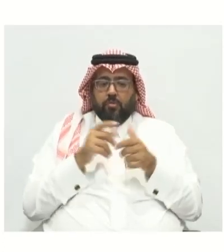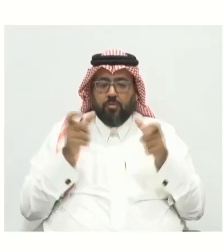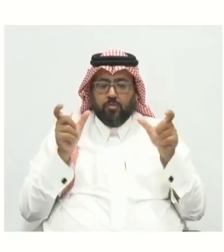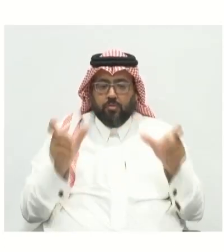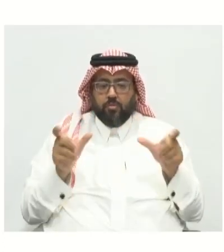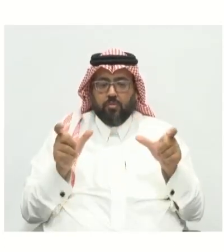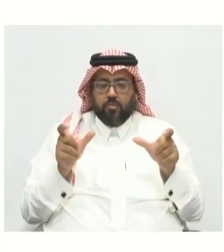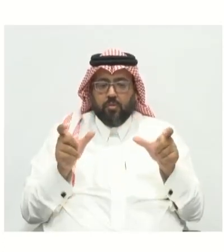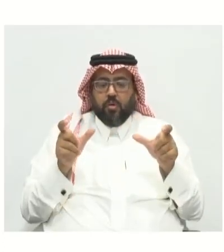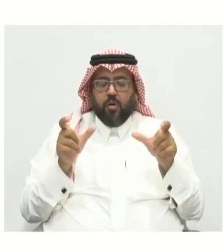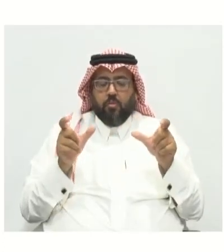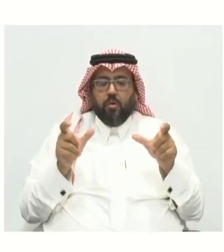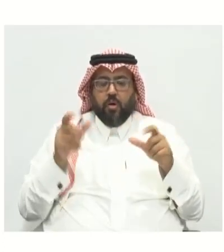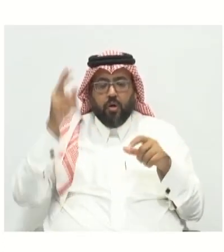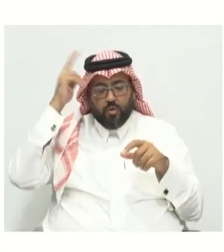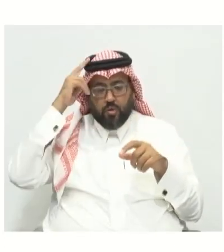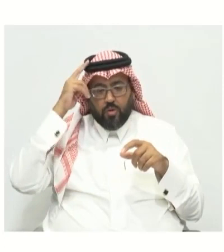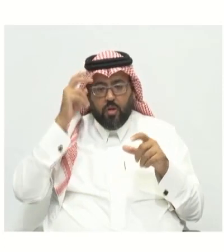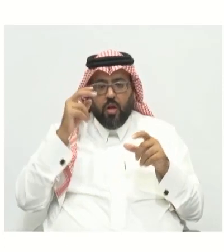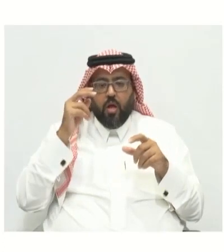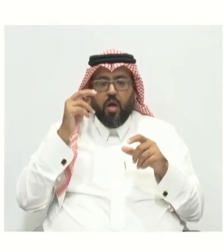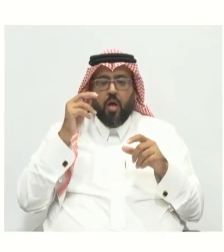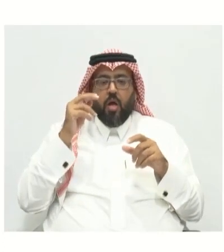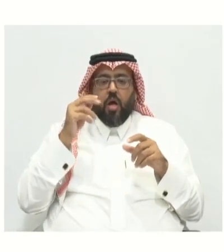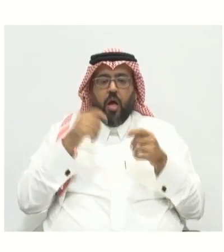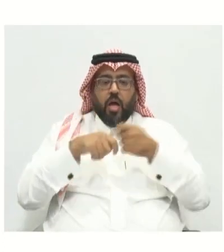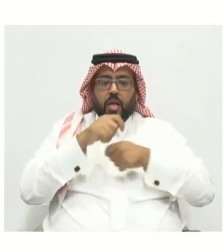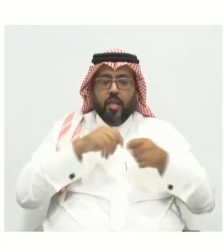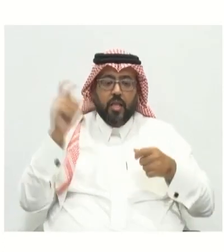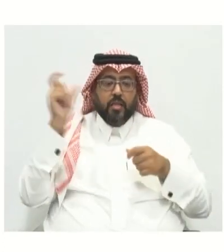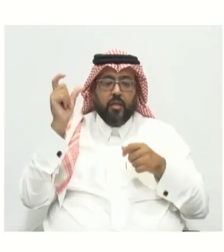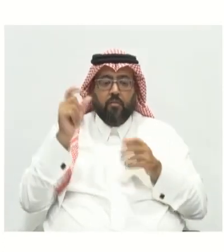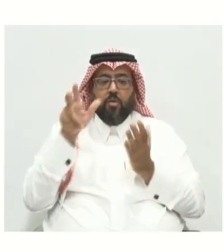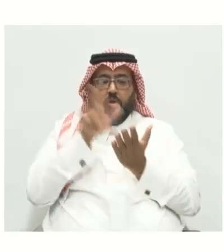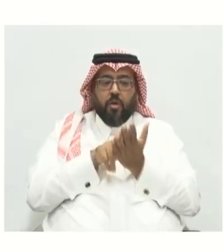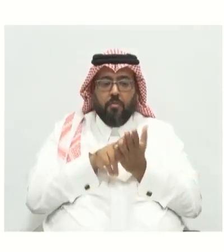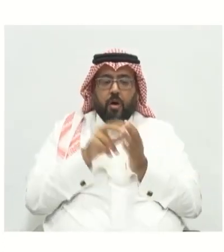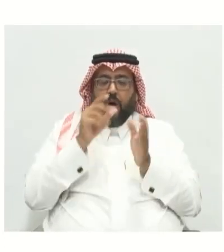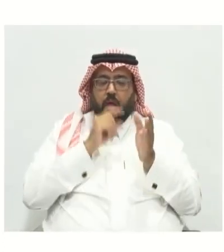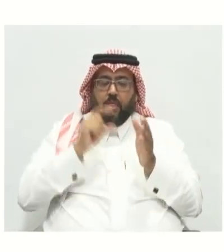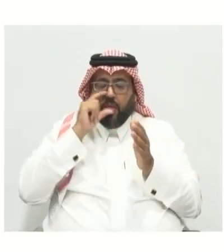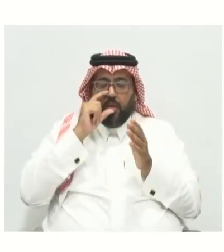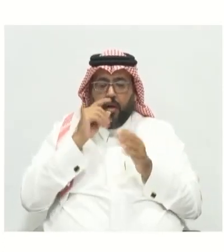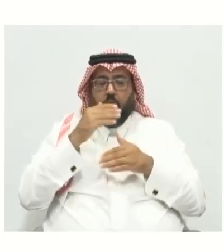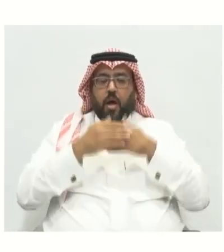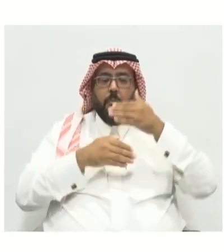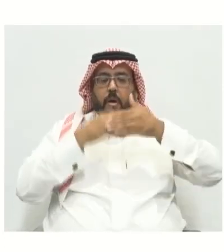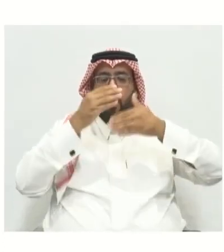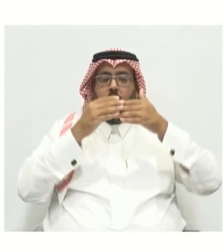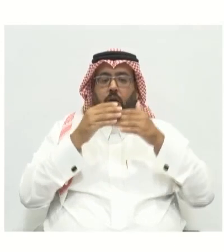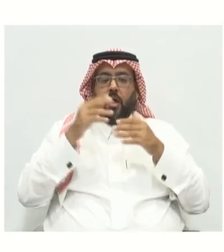الدوله عقيده الاسلام وتطبق شريعته ثانيا تقوم الدوله باعمار الحرمين الشريفين